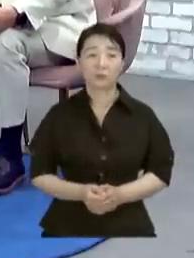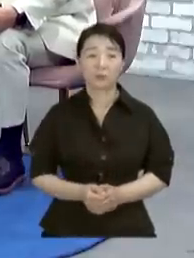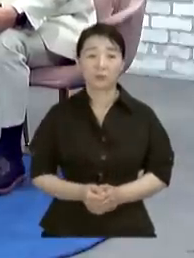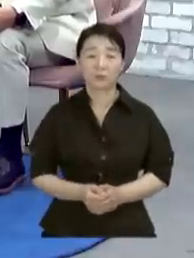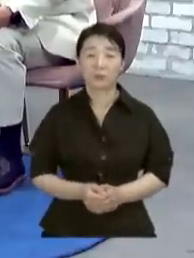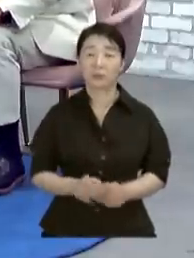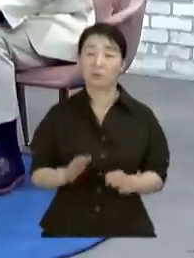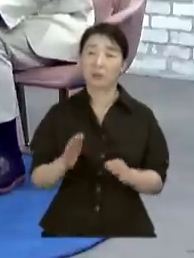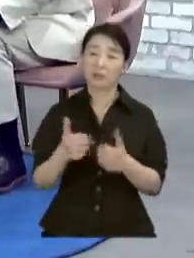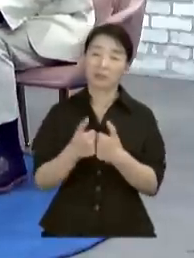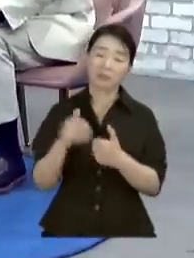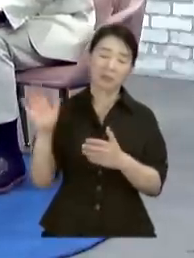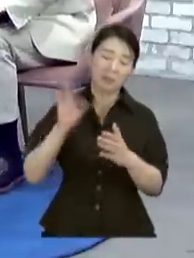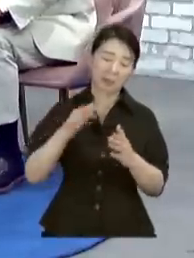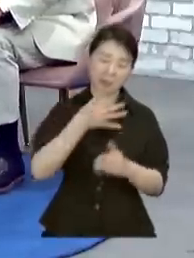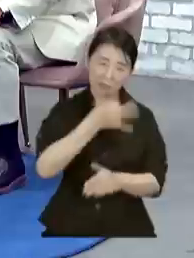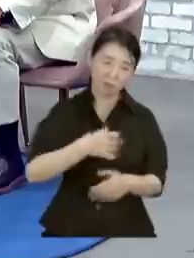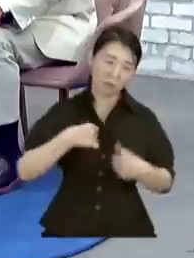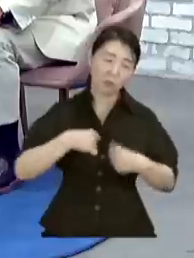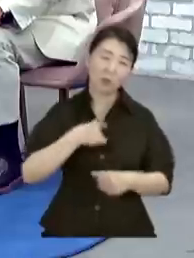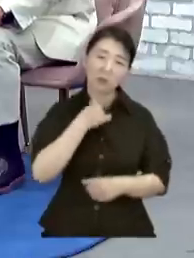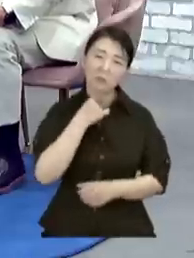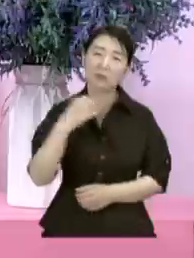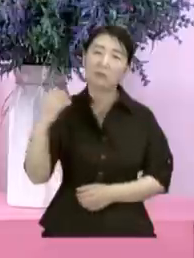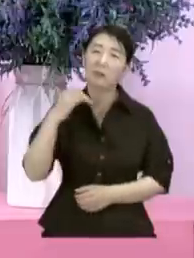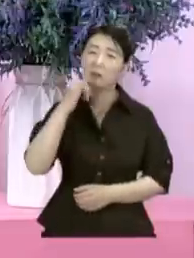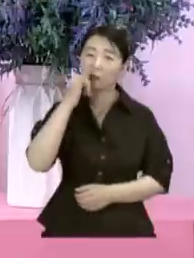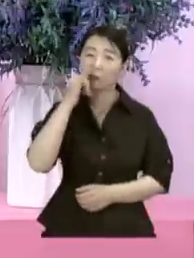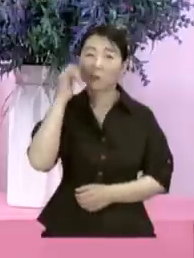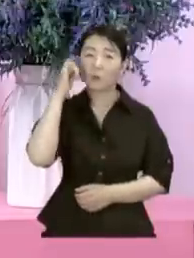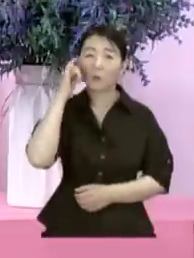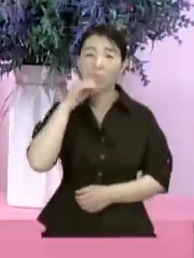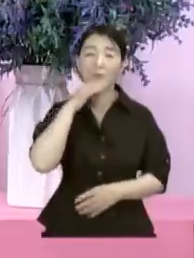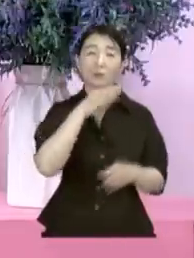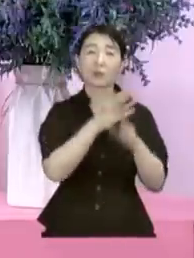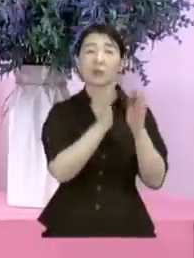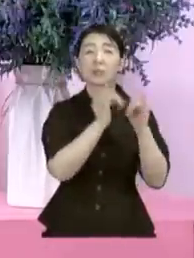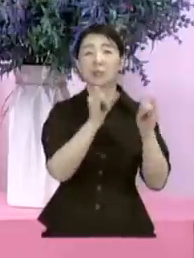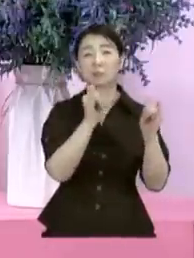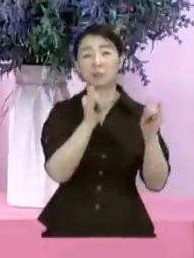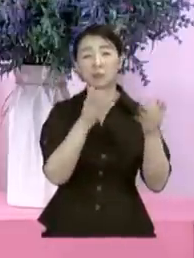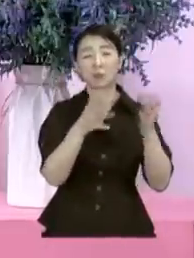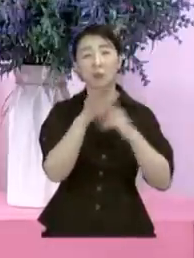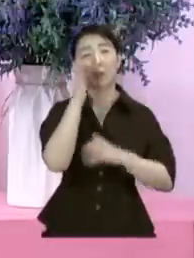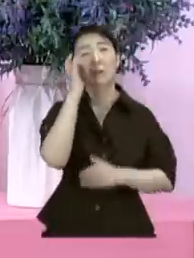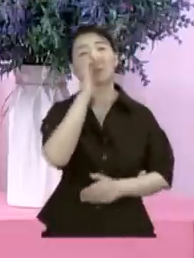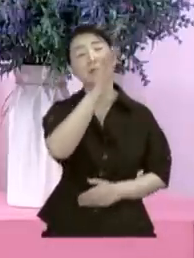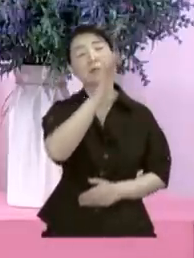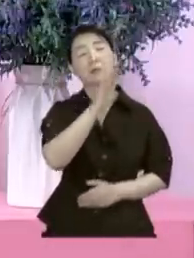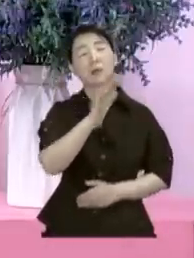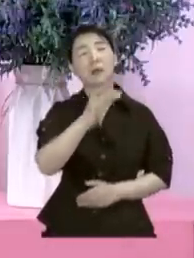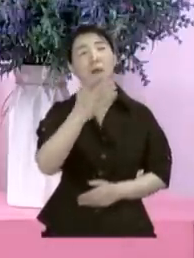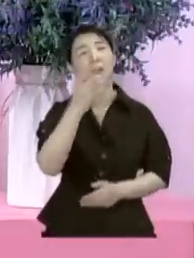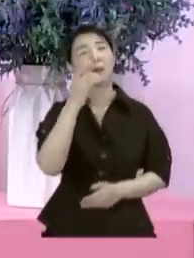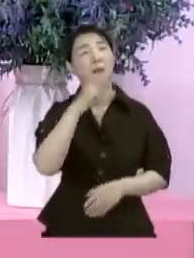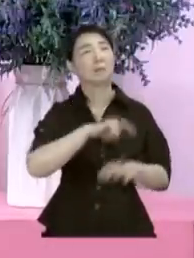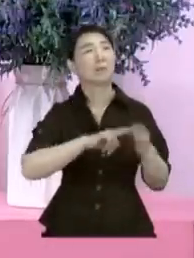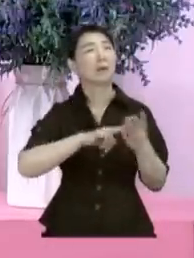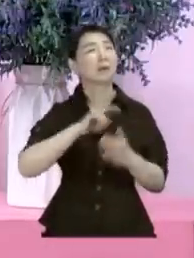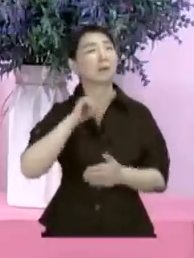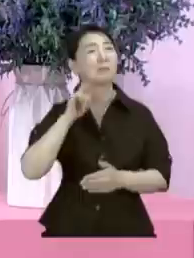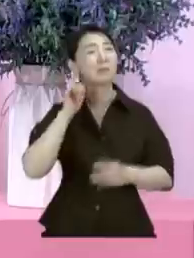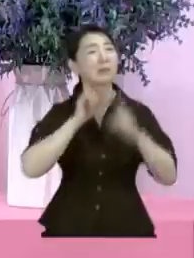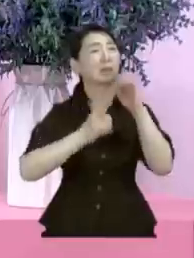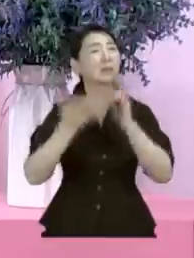포기하고 싶은 정도로 네. 왜냐하면 북한의 분들의 그 고향의 그리움은 사무치는 아픔인 거예요. 그리고